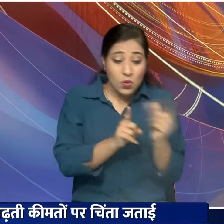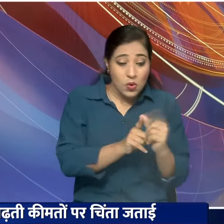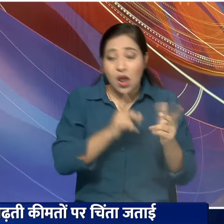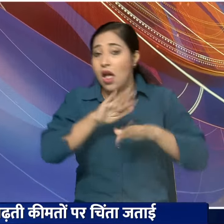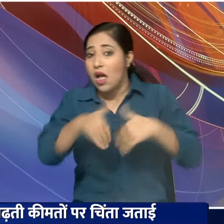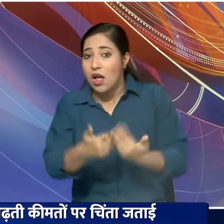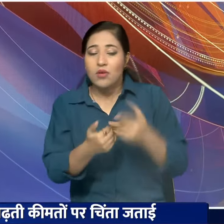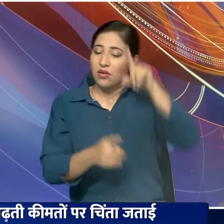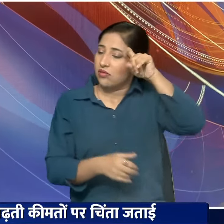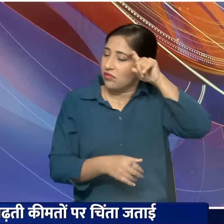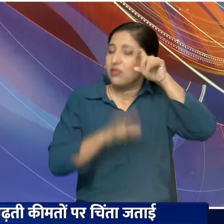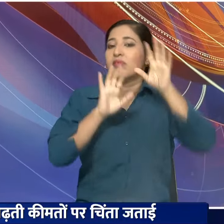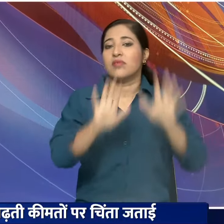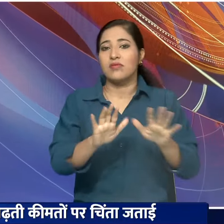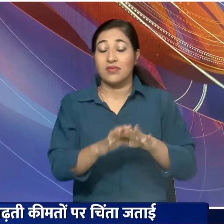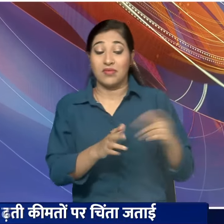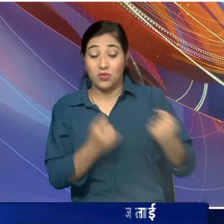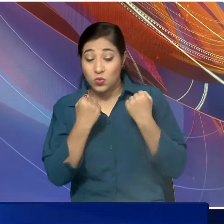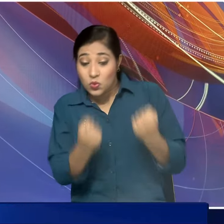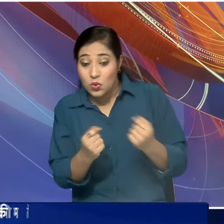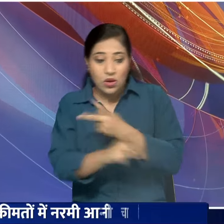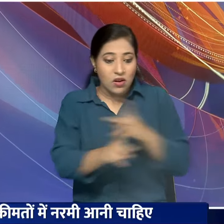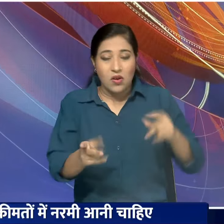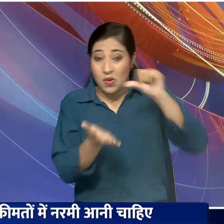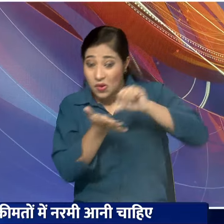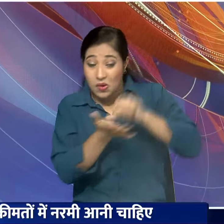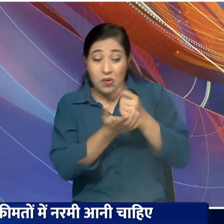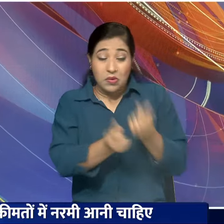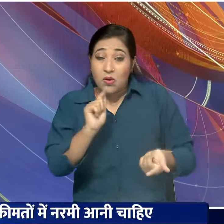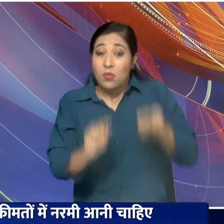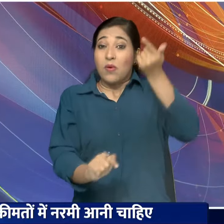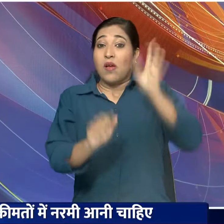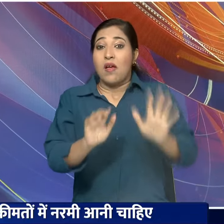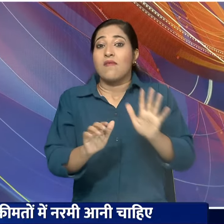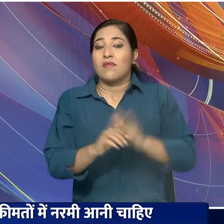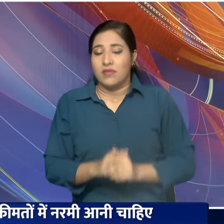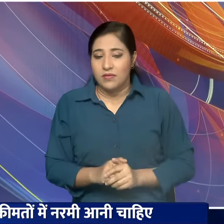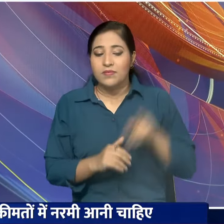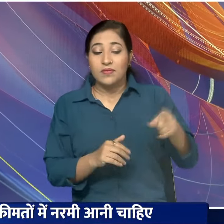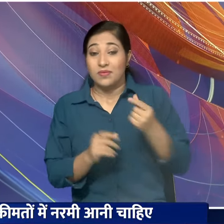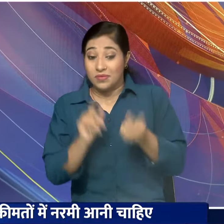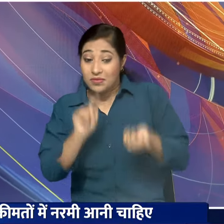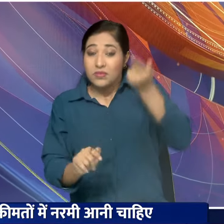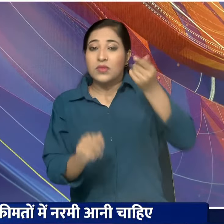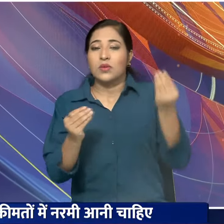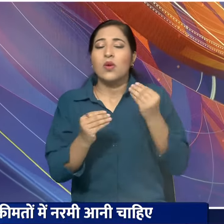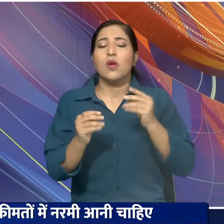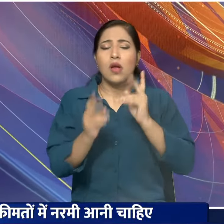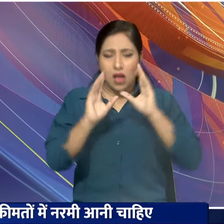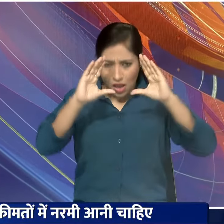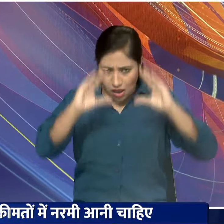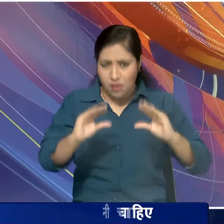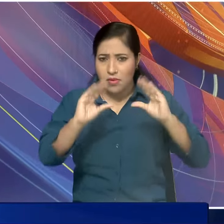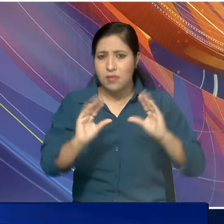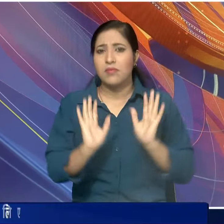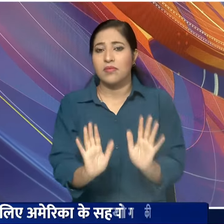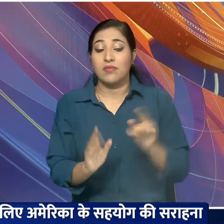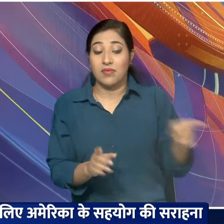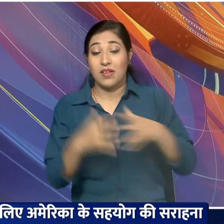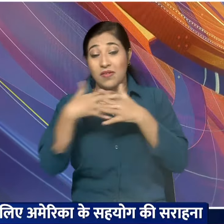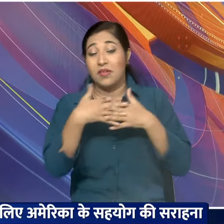करने के लिए चिंतित हैं। ऊर्जा की कीमतें हद से ज्यादा बढ़ी हुई हैं, इनकी कीमतों में नरमी आनी चाहिए।